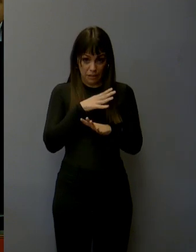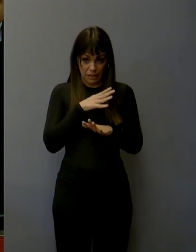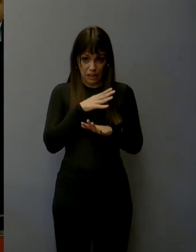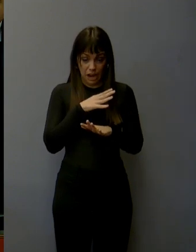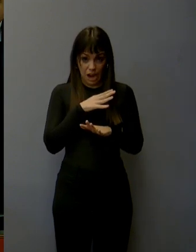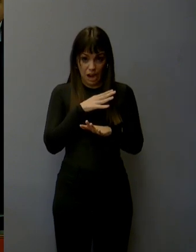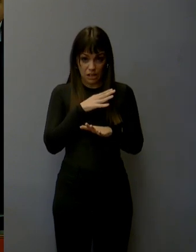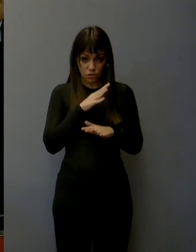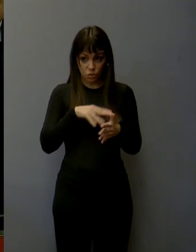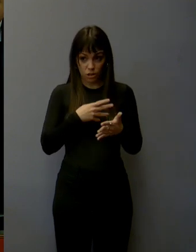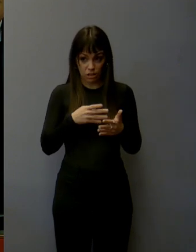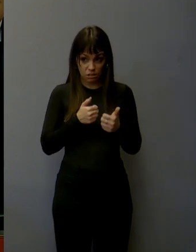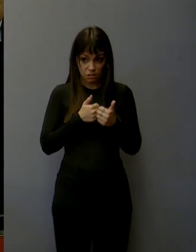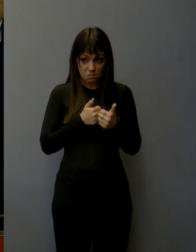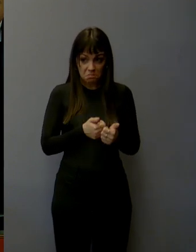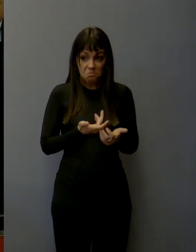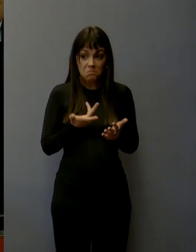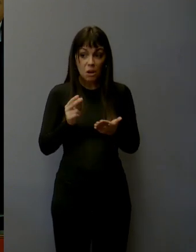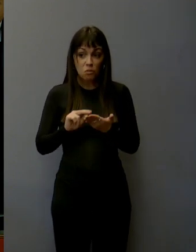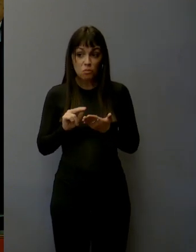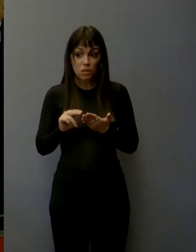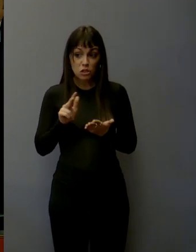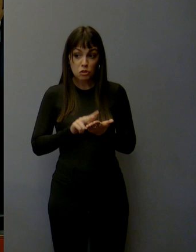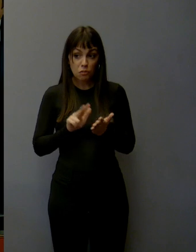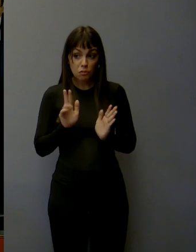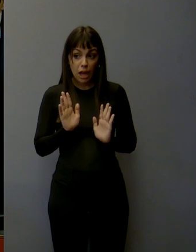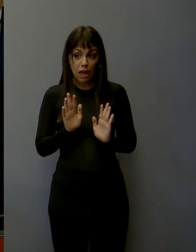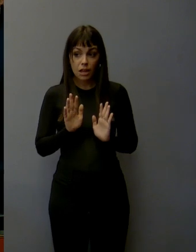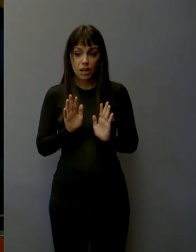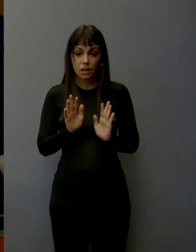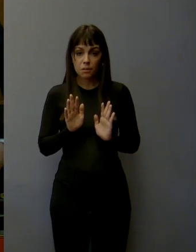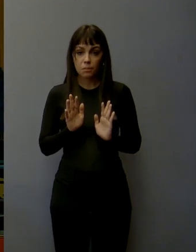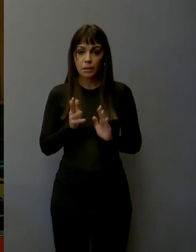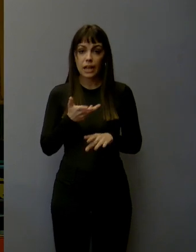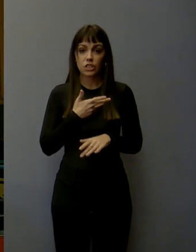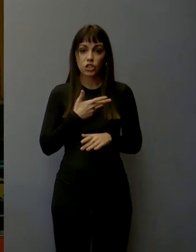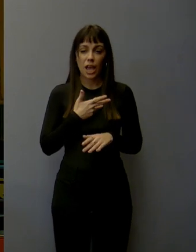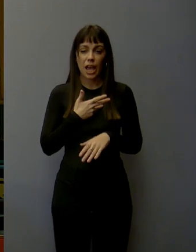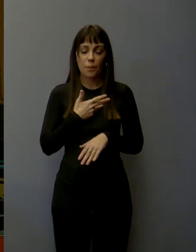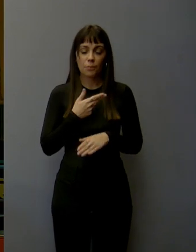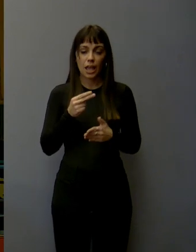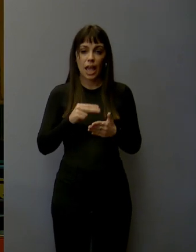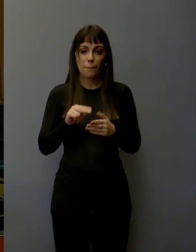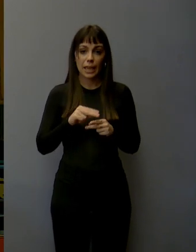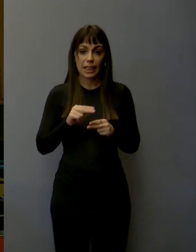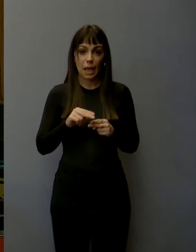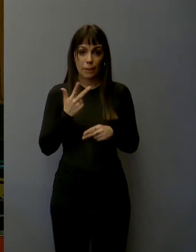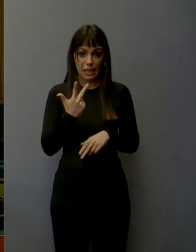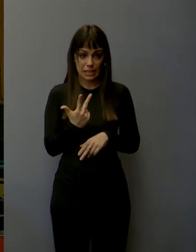mi confermano Dagli uffici ci sono i tre emendamenti Allora